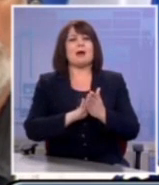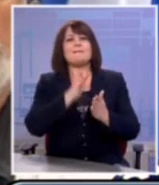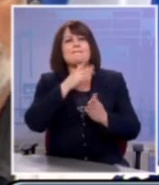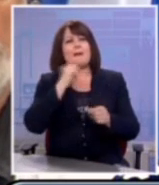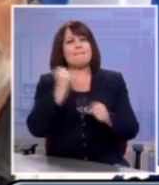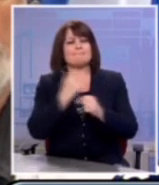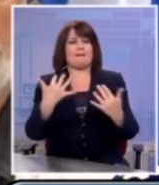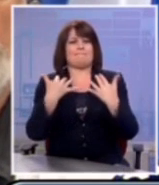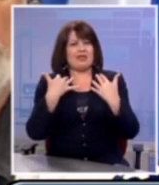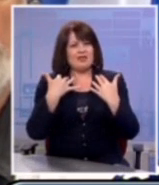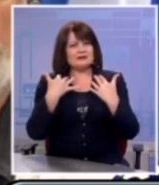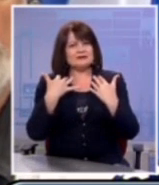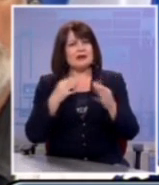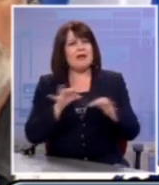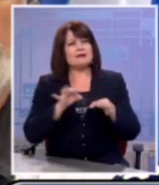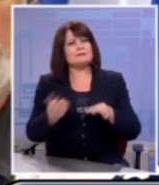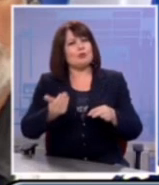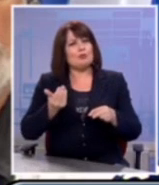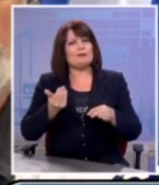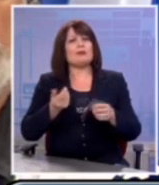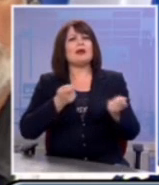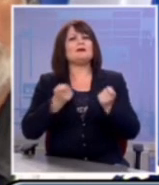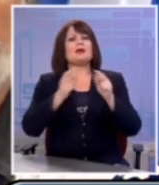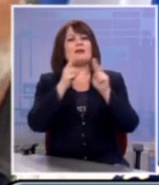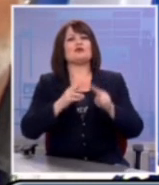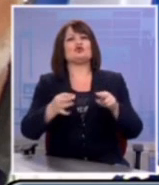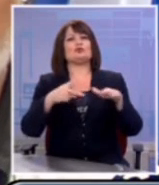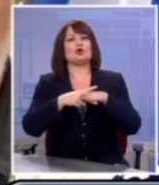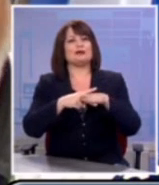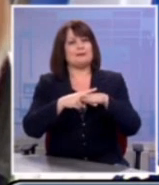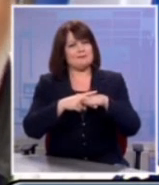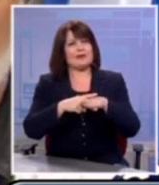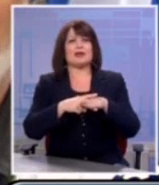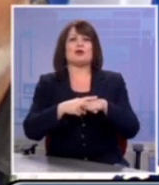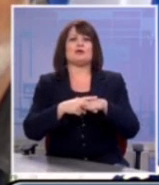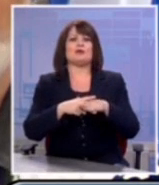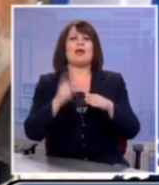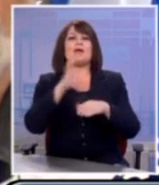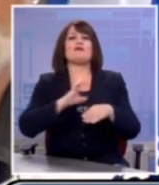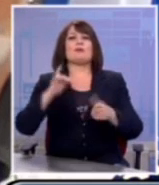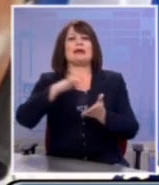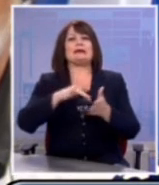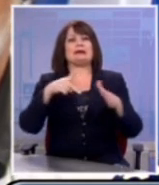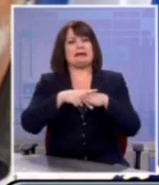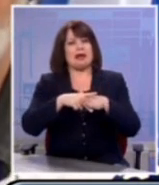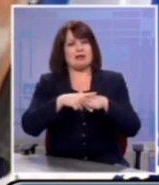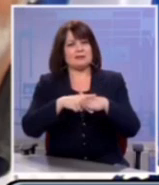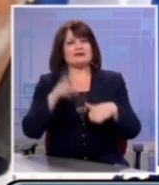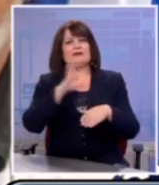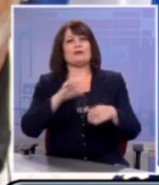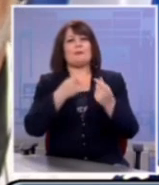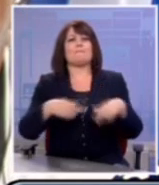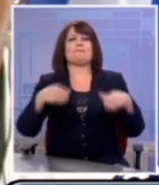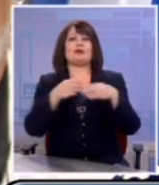προσχεδιασμένης επίθεσης, η οποία οργανώθηκε από το Διεθνές Νομισματικό Ταμείο, την Ευρωπαϊκή Κεντρική Τράπεζα και την